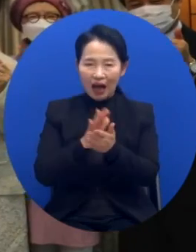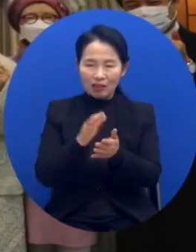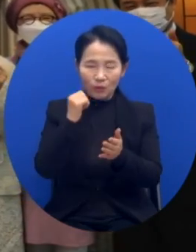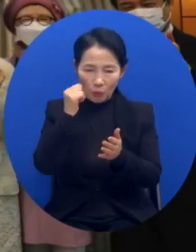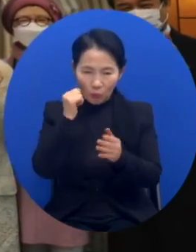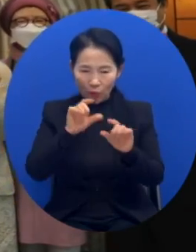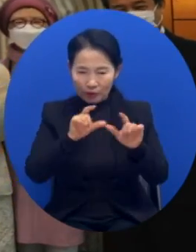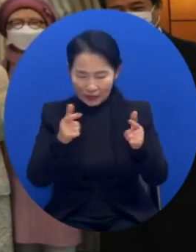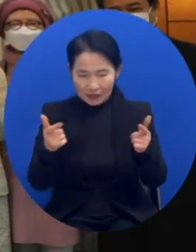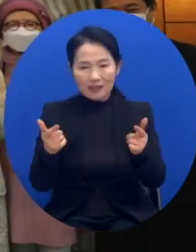계획입니다